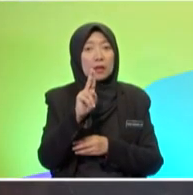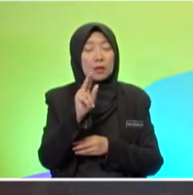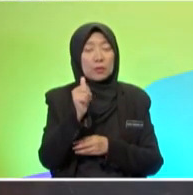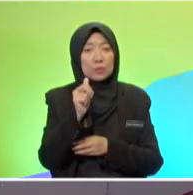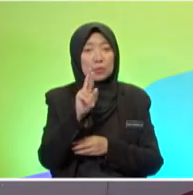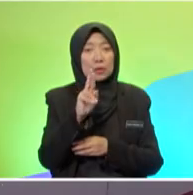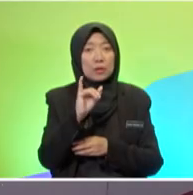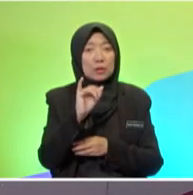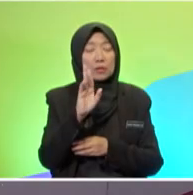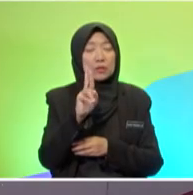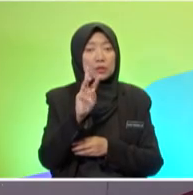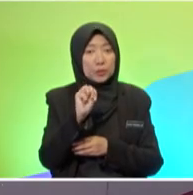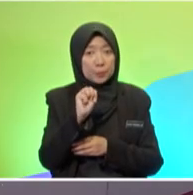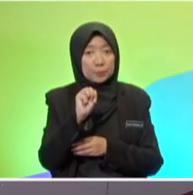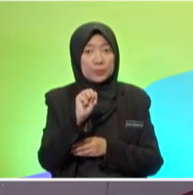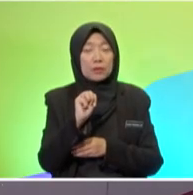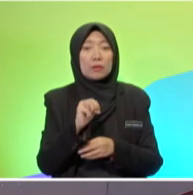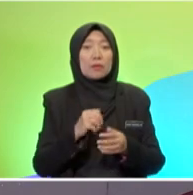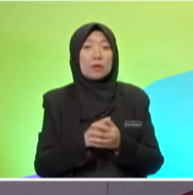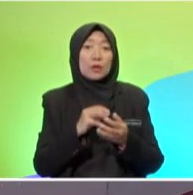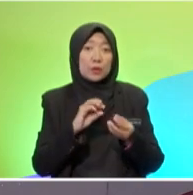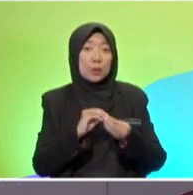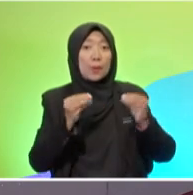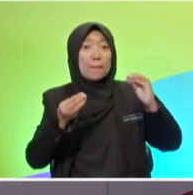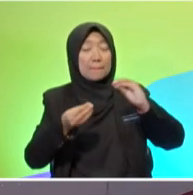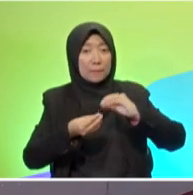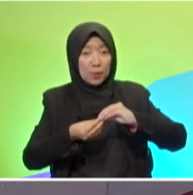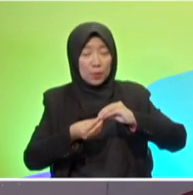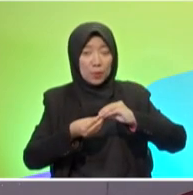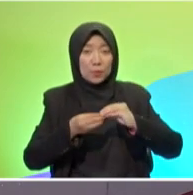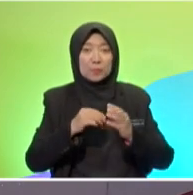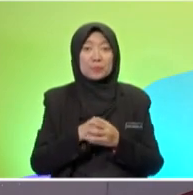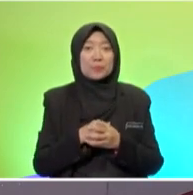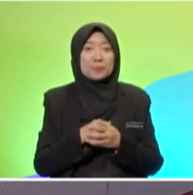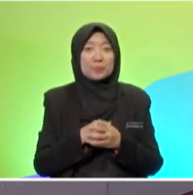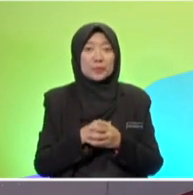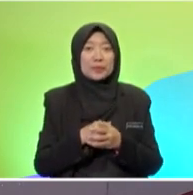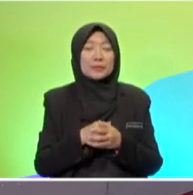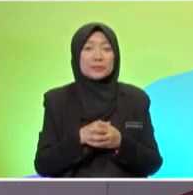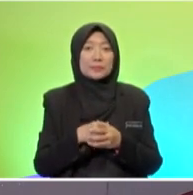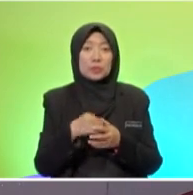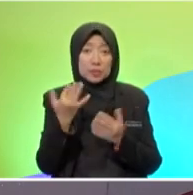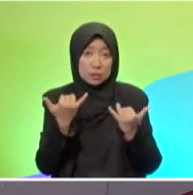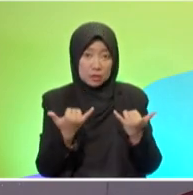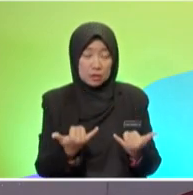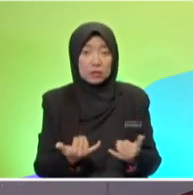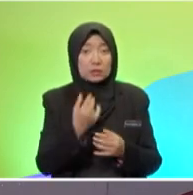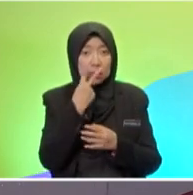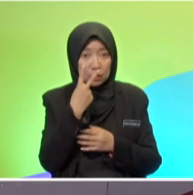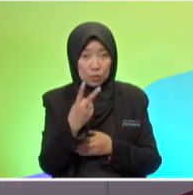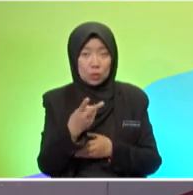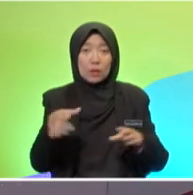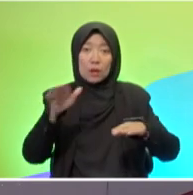Okey. Bagus. Kak Mira dah mulakan dengan nyanyian tadi. Cikgu suka sangat. Okey, okay, baik. Kita tengok. Okey, di atas meja